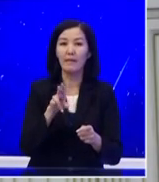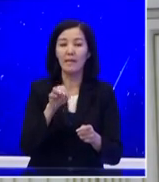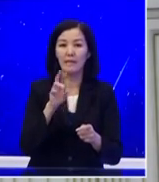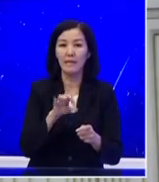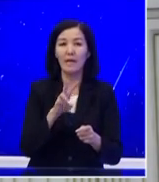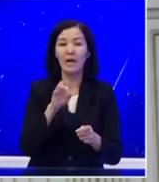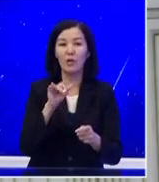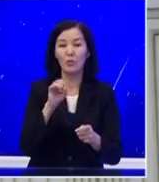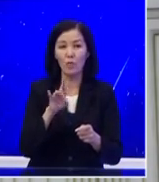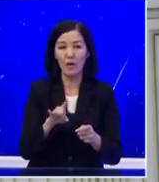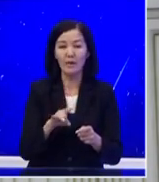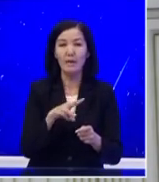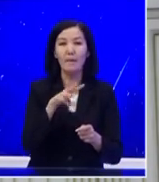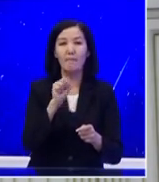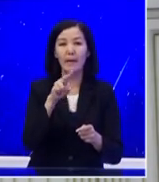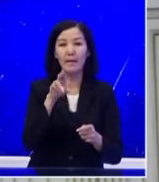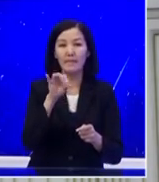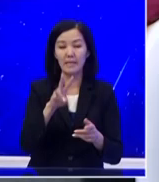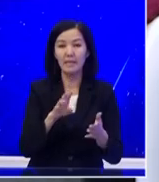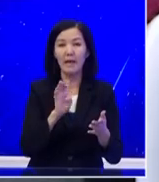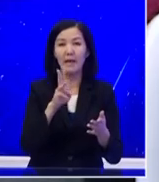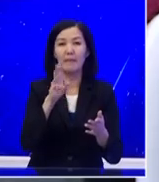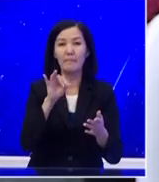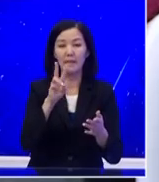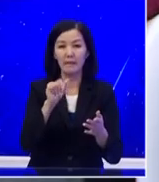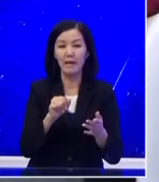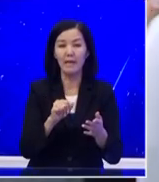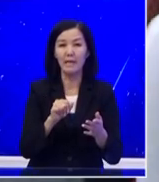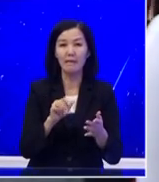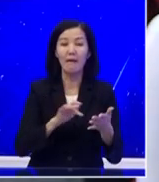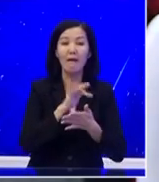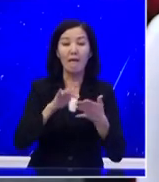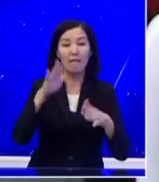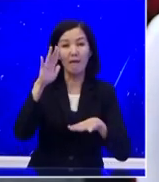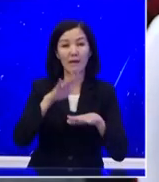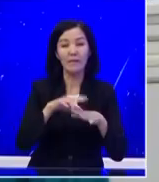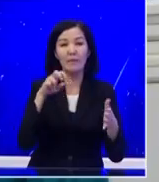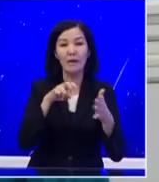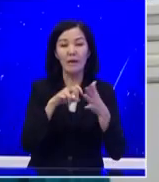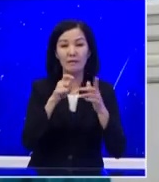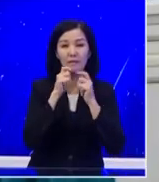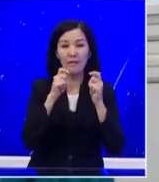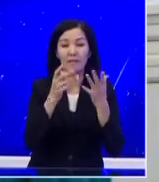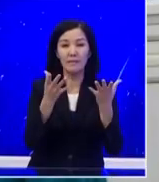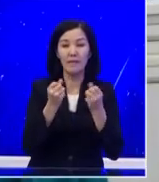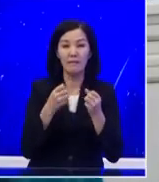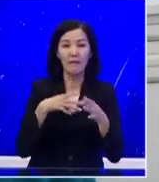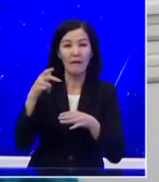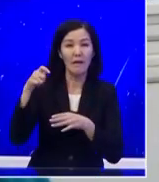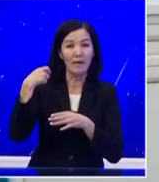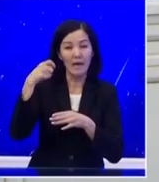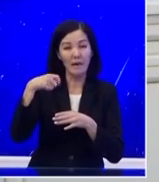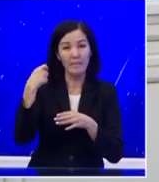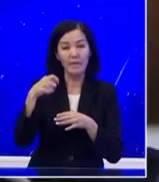Ануар Амангелдинов, Мәдина Берікқызы, Әмина Құдайбергендер қала әкімі қолынан алғыс хат алды. Камерасын арқалап, әр